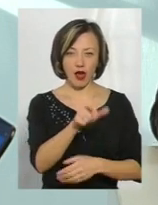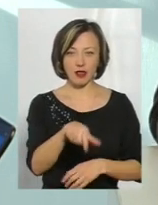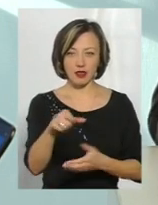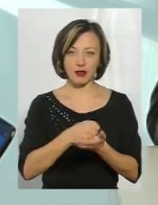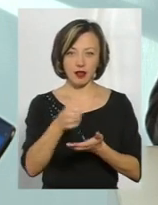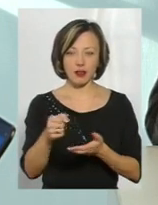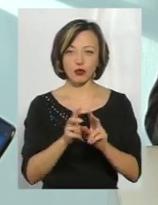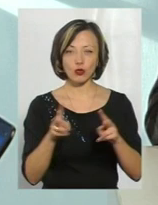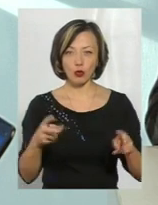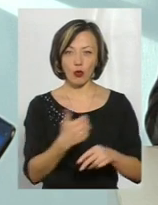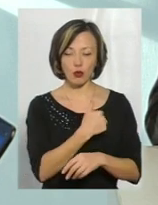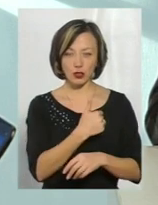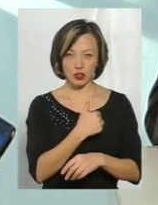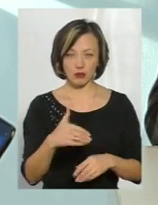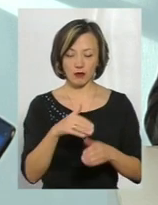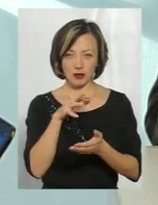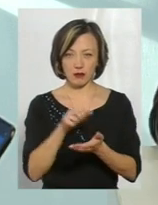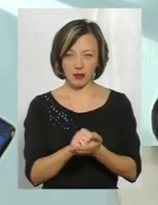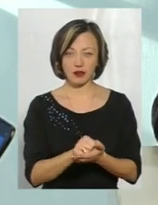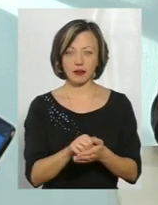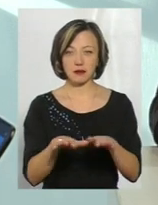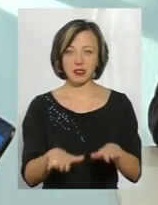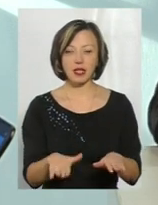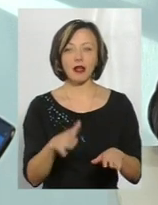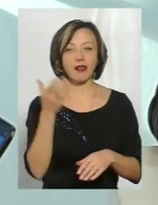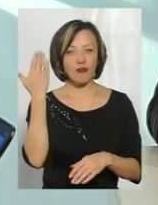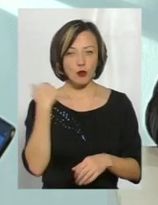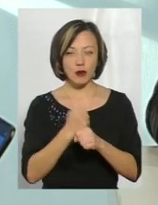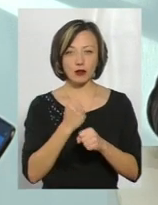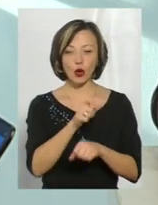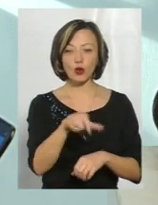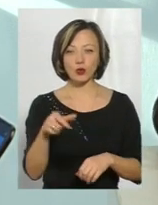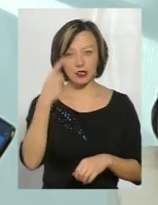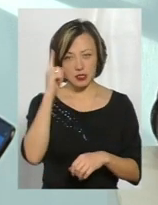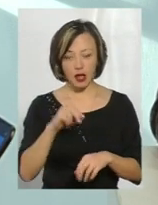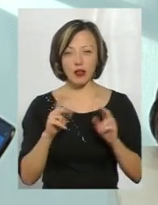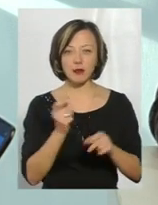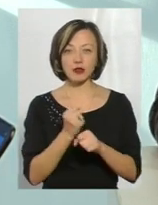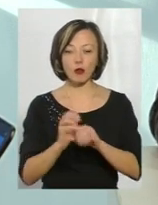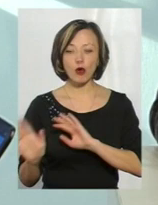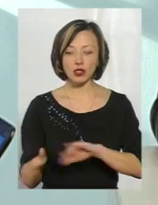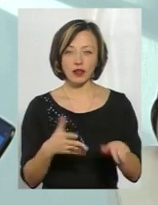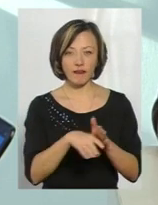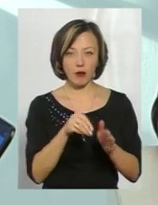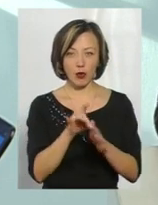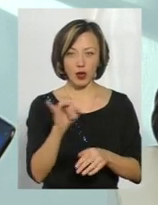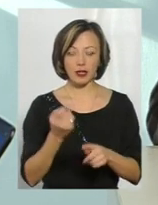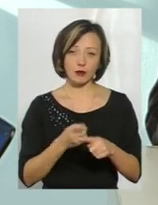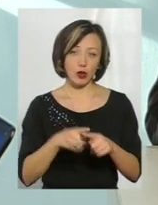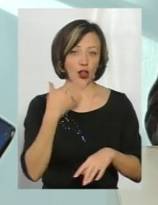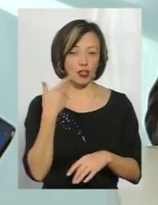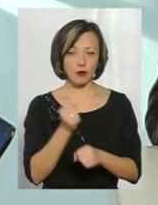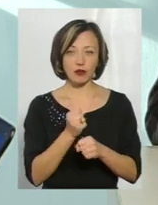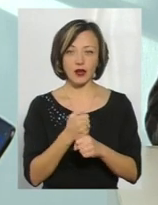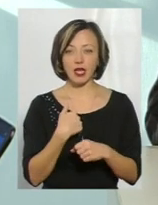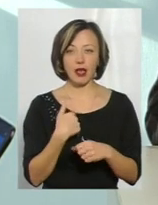ну, зокрема тих, хто балотується, тому що вони вже давно працюють, у них є люди, які знають, як працювати, які вже пройшли вибори. І тому їм легше